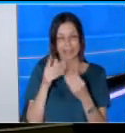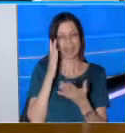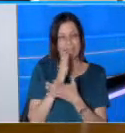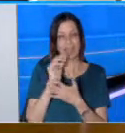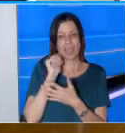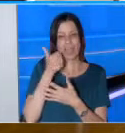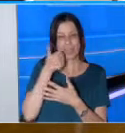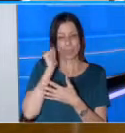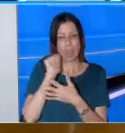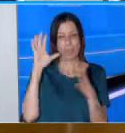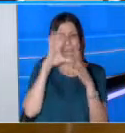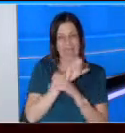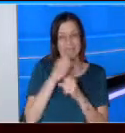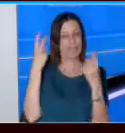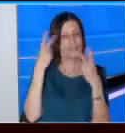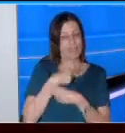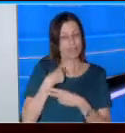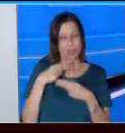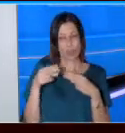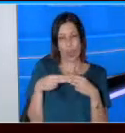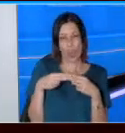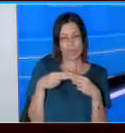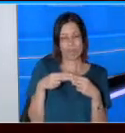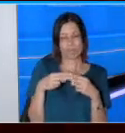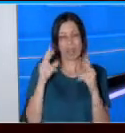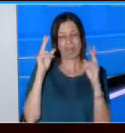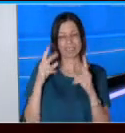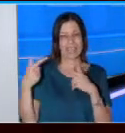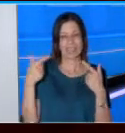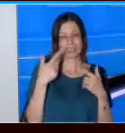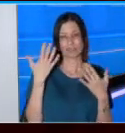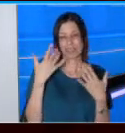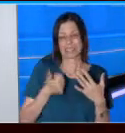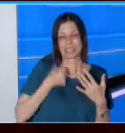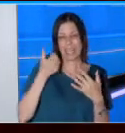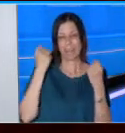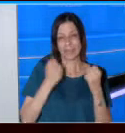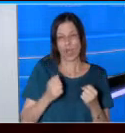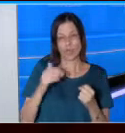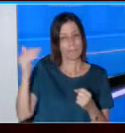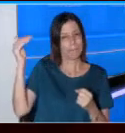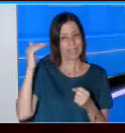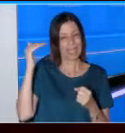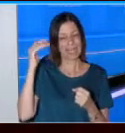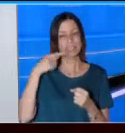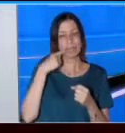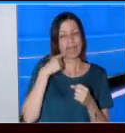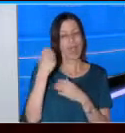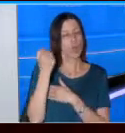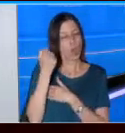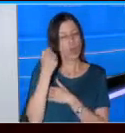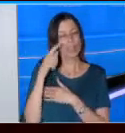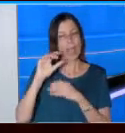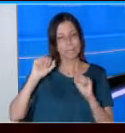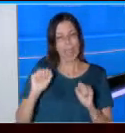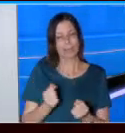אתמול בערב הבנו שאנחנו נקראת העניין הזה כאשר שר ביטחון בני גנץ הורה לקוחות לרכז מאמץ